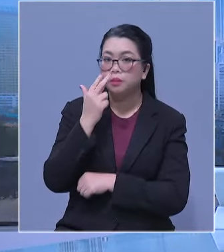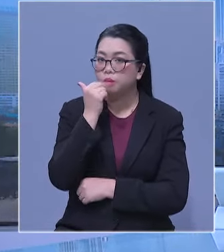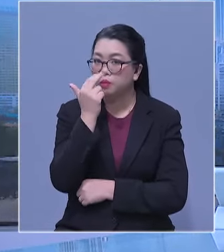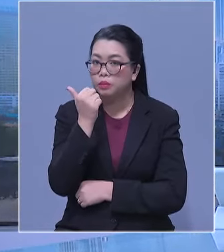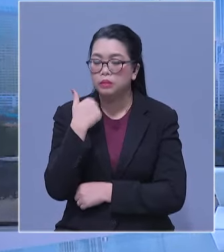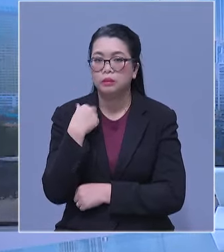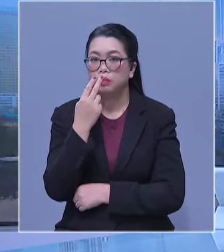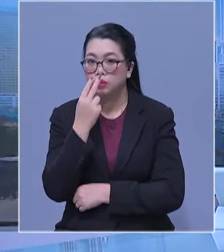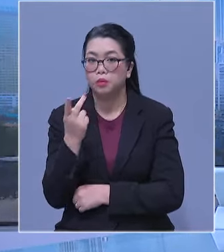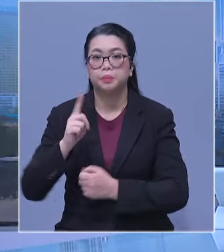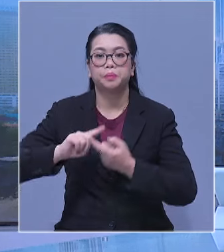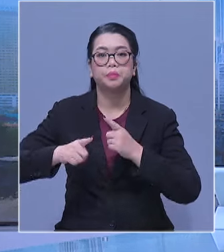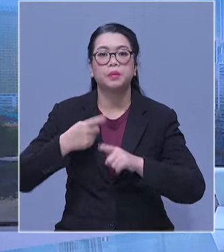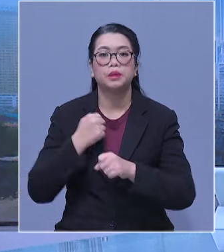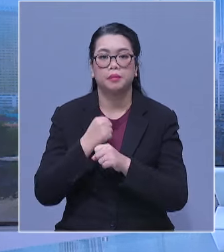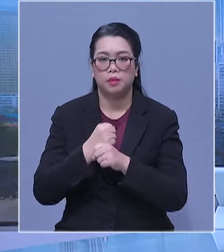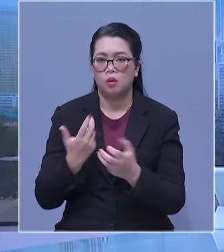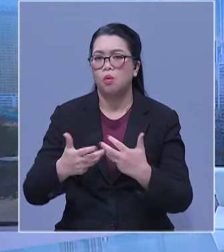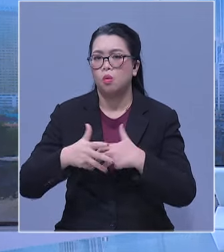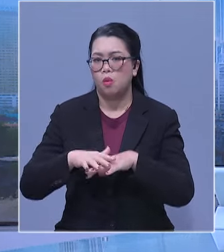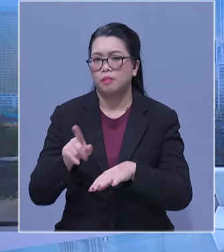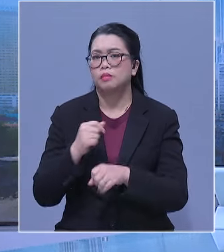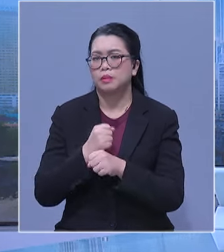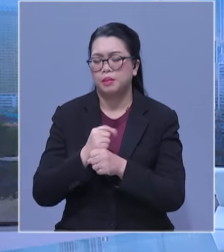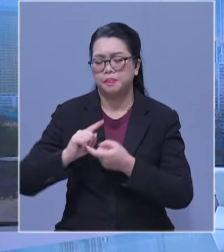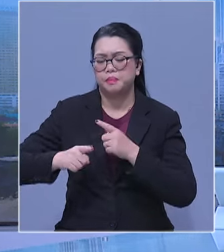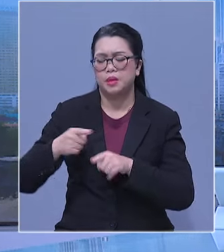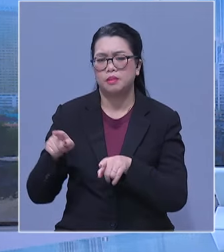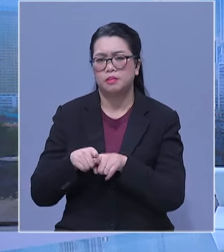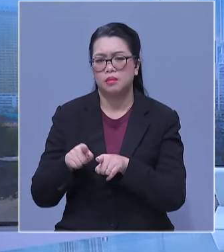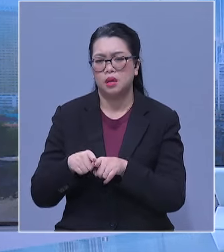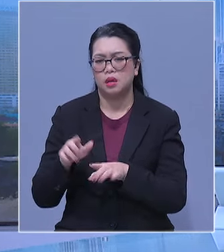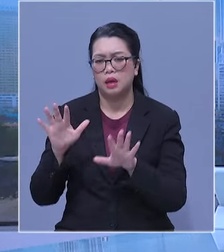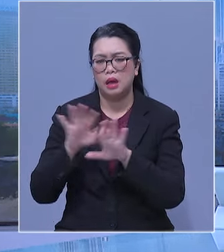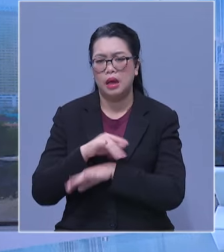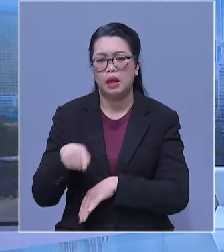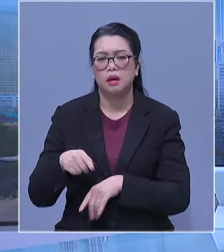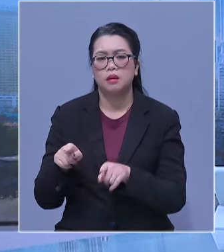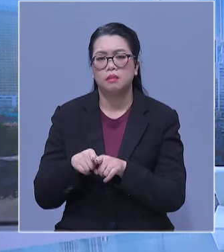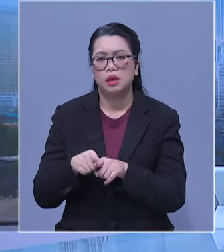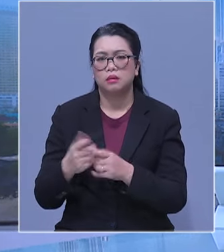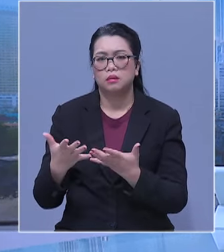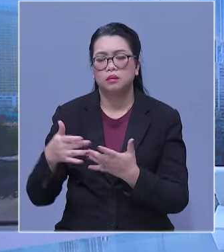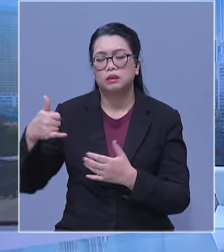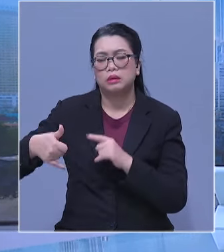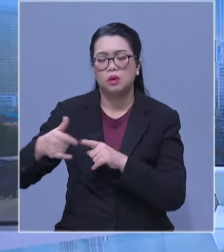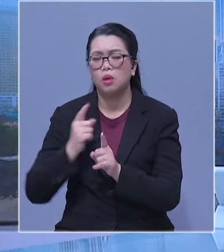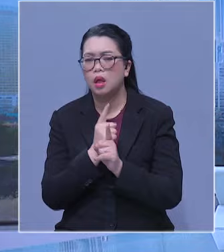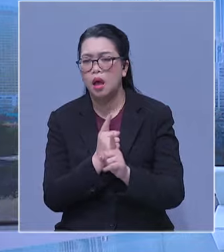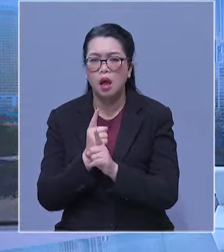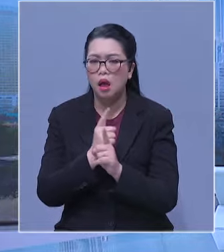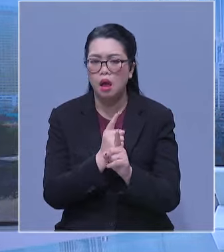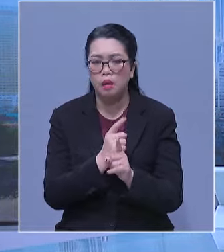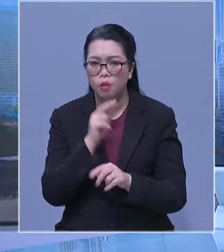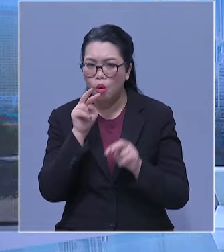าสุดเป็นกรณีที่เพื่อนร่วมงานกันนี่แหละ มีพฤติกรรมก็คือสตอกก็คือเป็นสตอกเกอร์คอยตามติดค